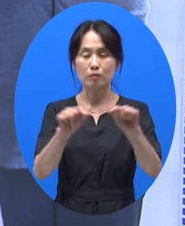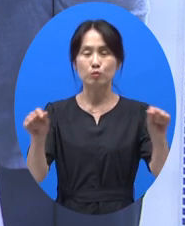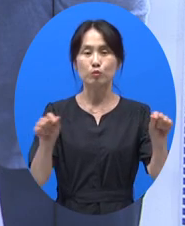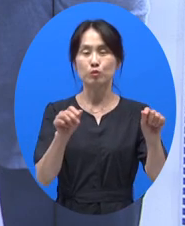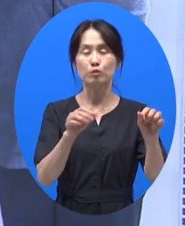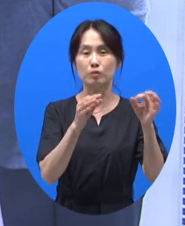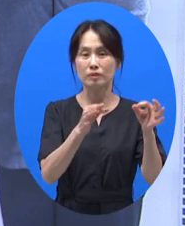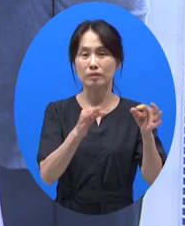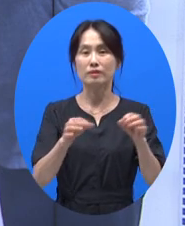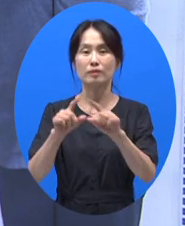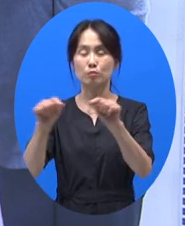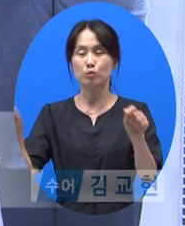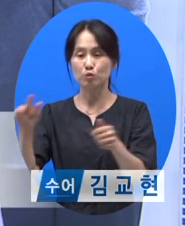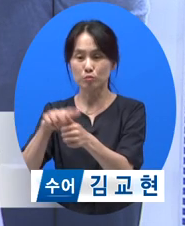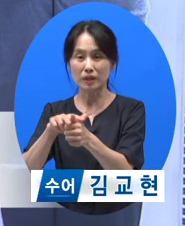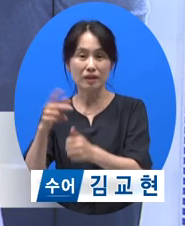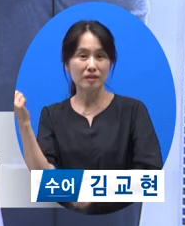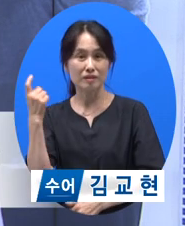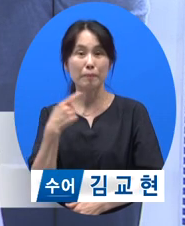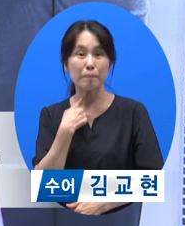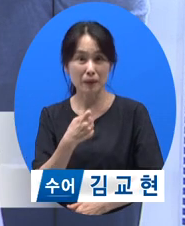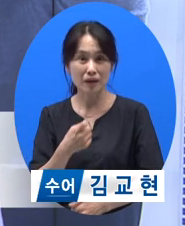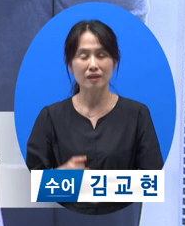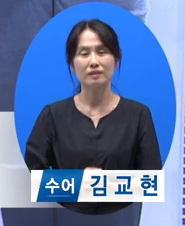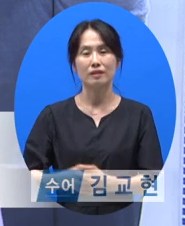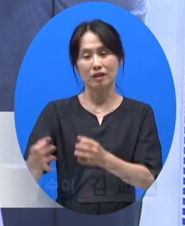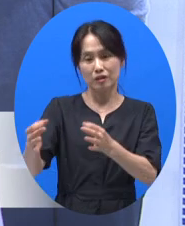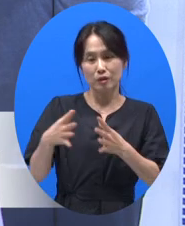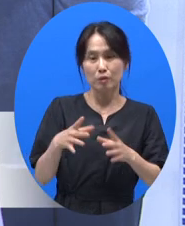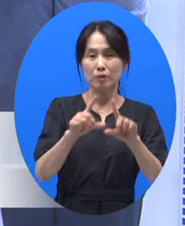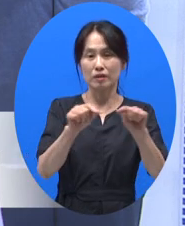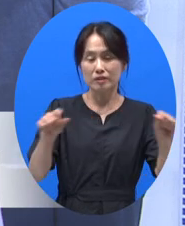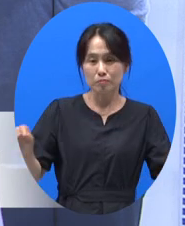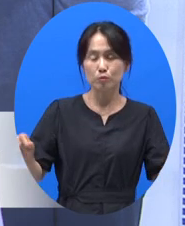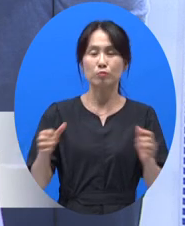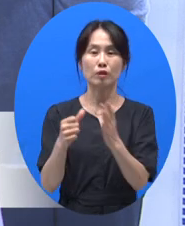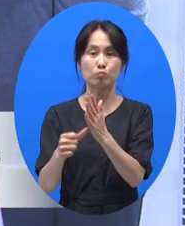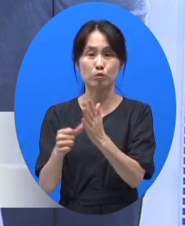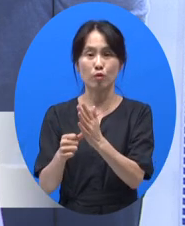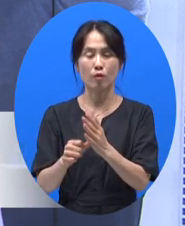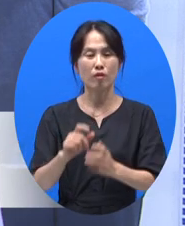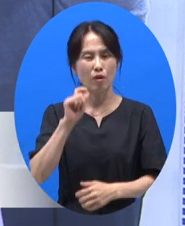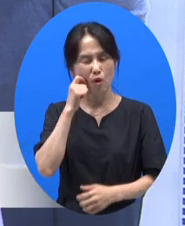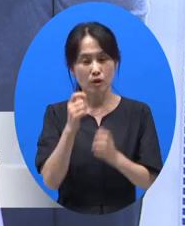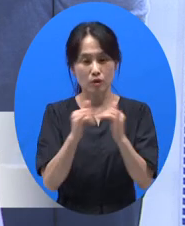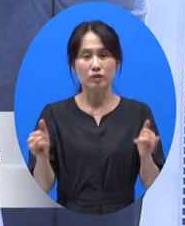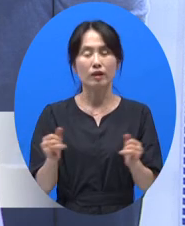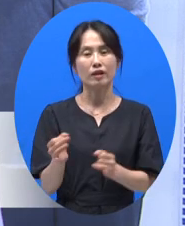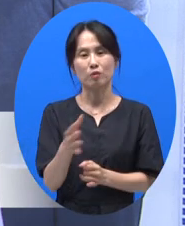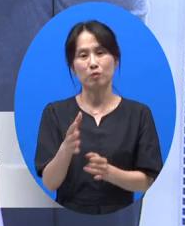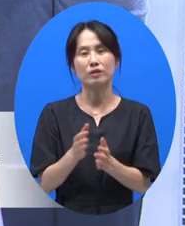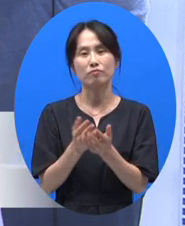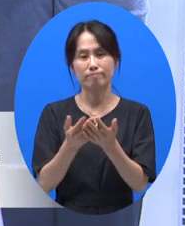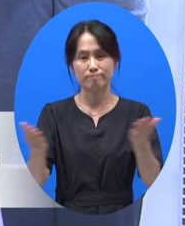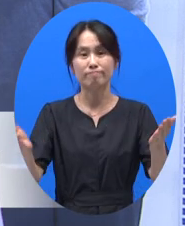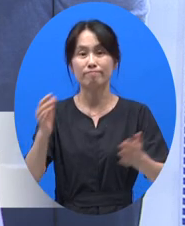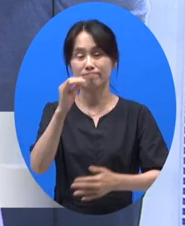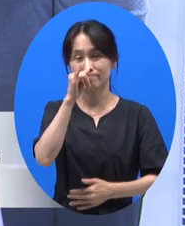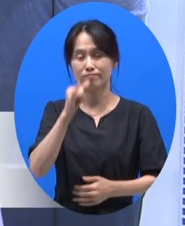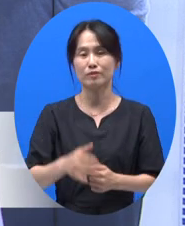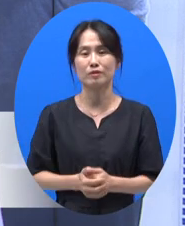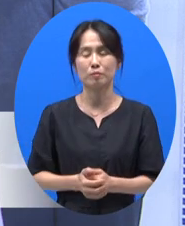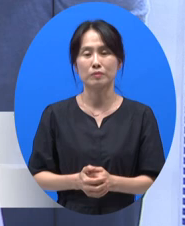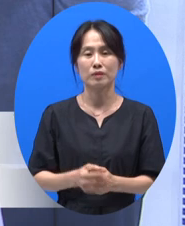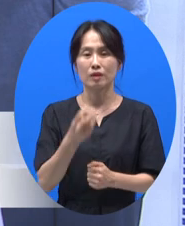푸드뱅크와 푸드마켓이라고 들어보셨는지요? 기부받은 식품이나 생활용품을 어려운 이웃에게 무료로 나눠주는 곳인데요.